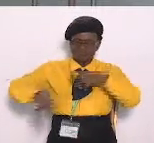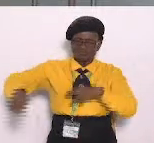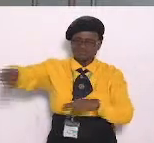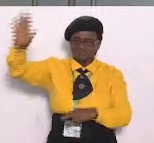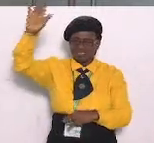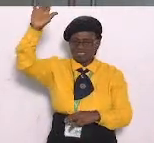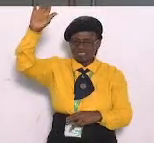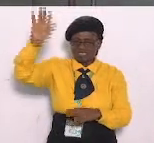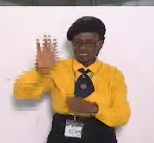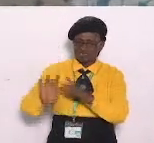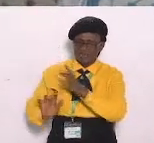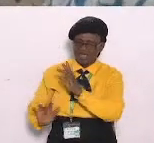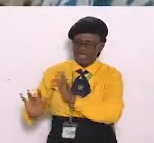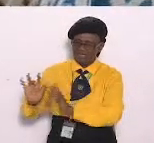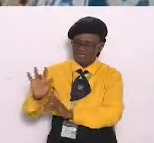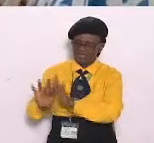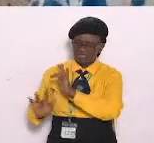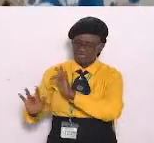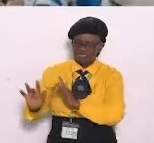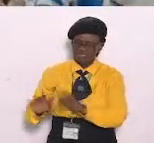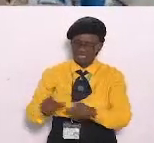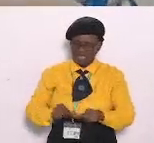Guer sa